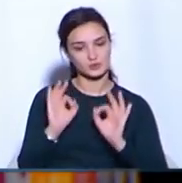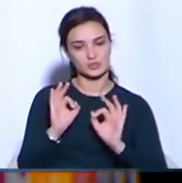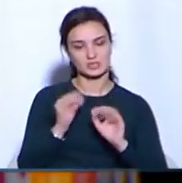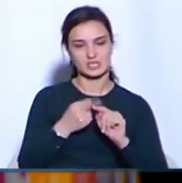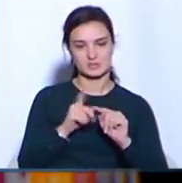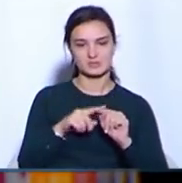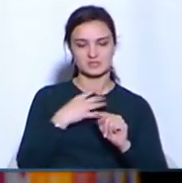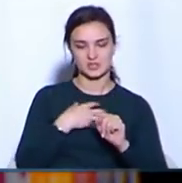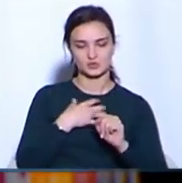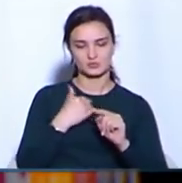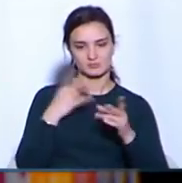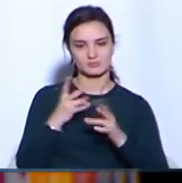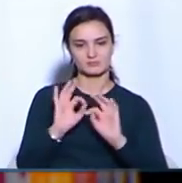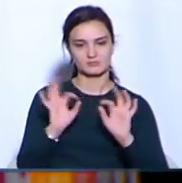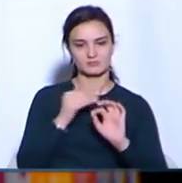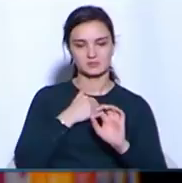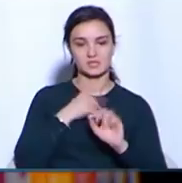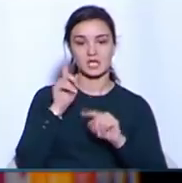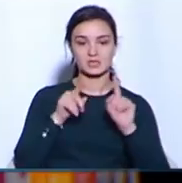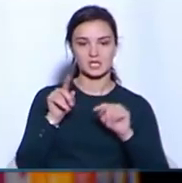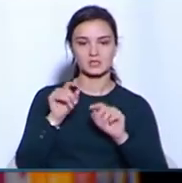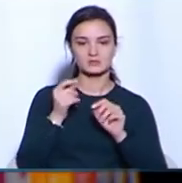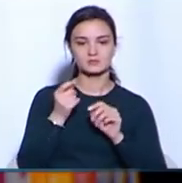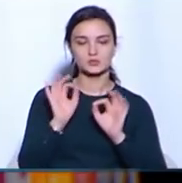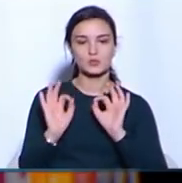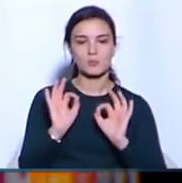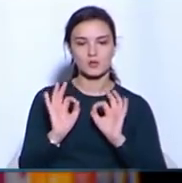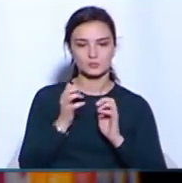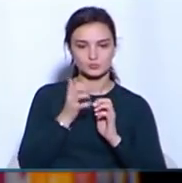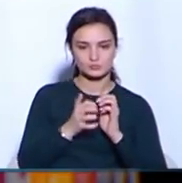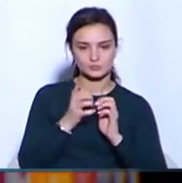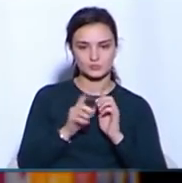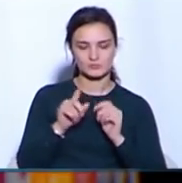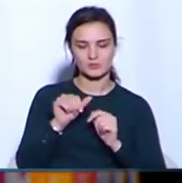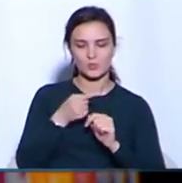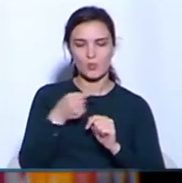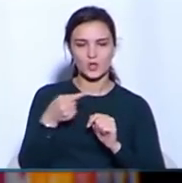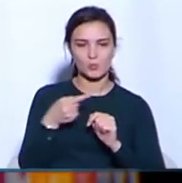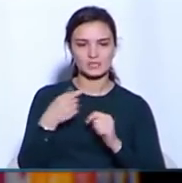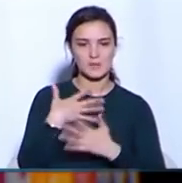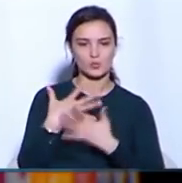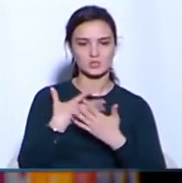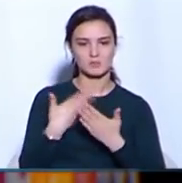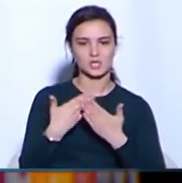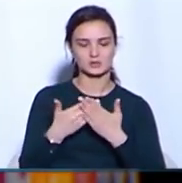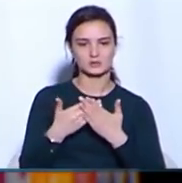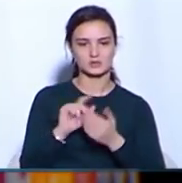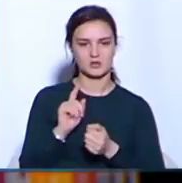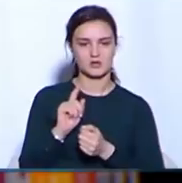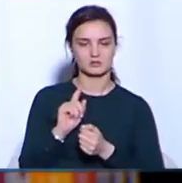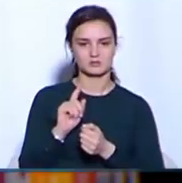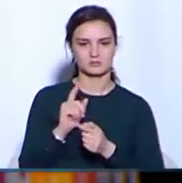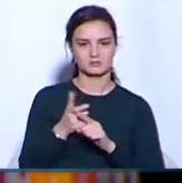იმის ხაზგასმა მინდა, რომ ხანდახან დოზირებულად უარყოფითი ემოცია იმ თვალსაზრისით არა, რომ აი რაღაც ესეთი